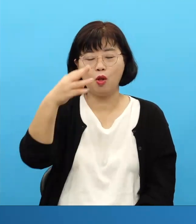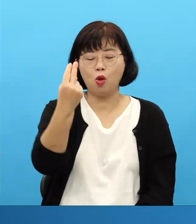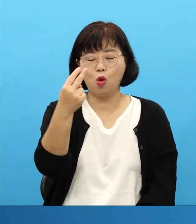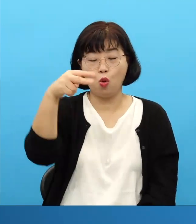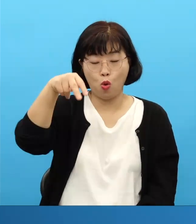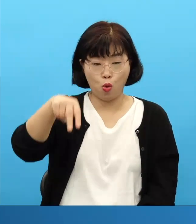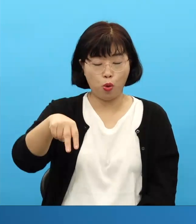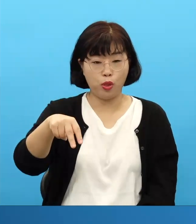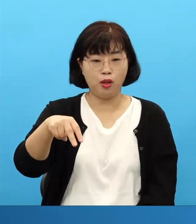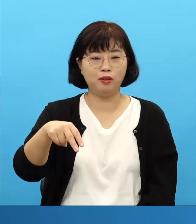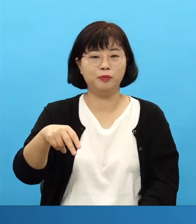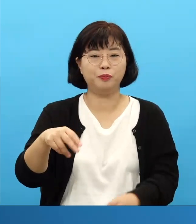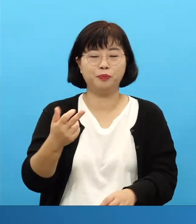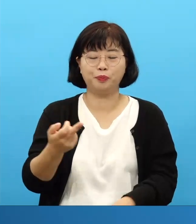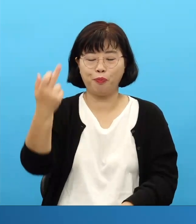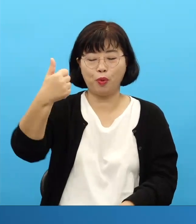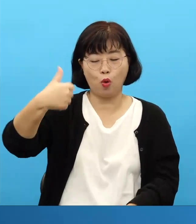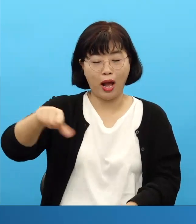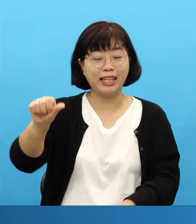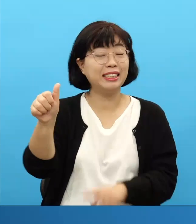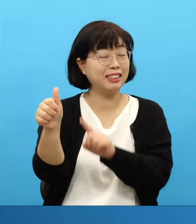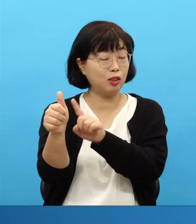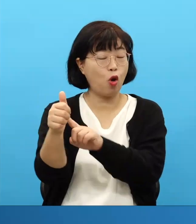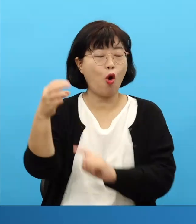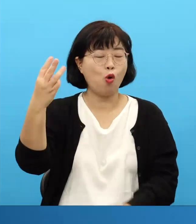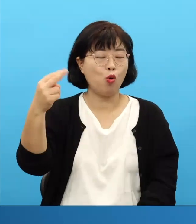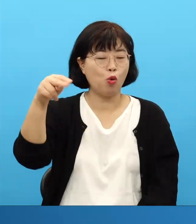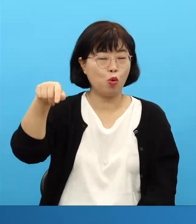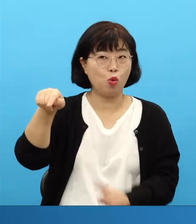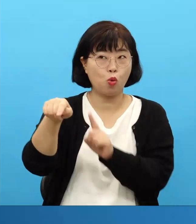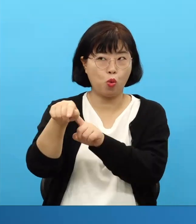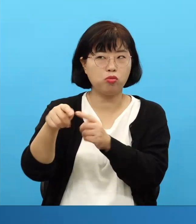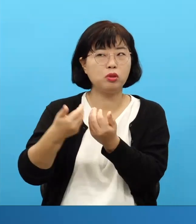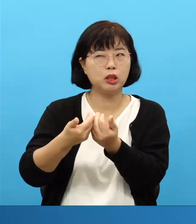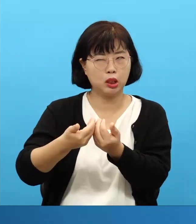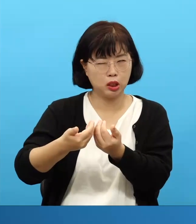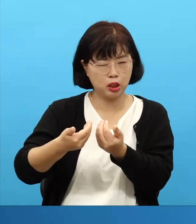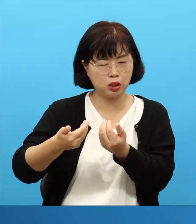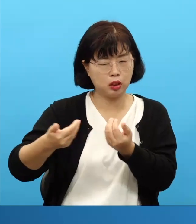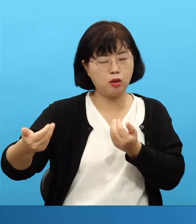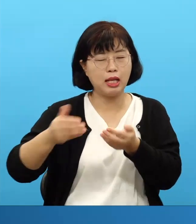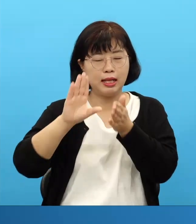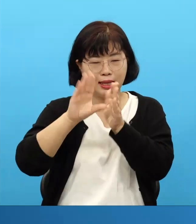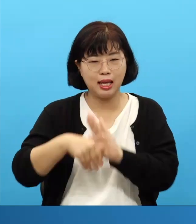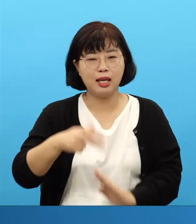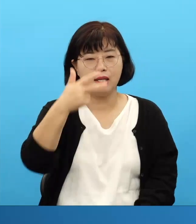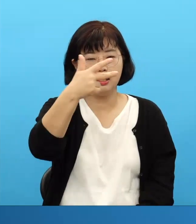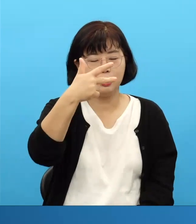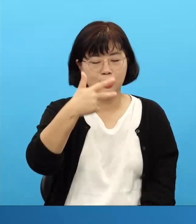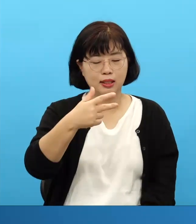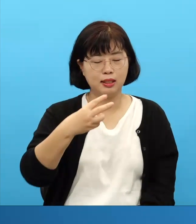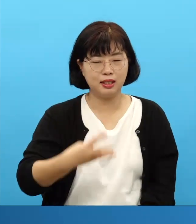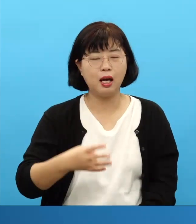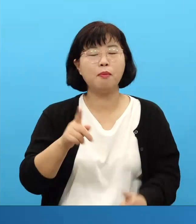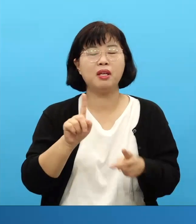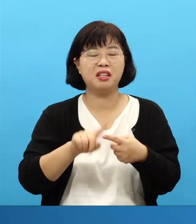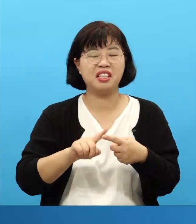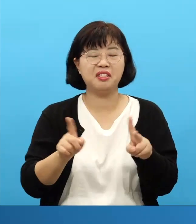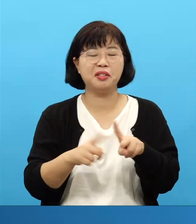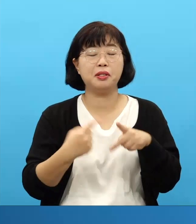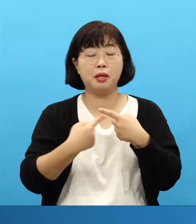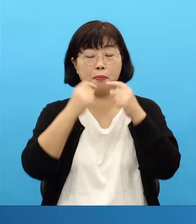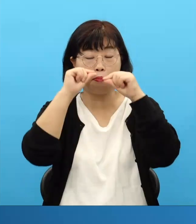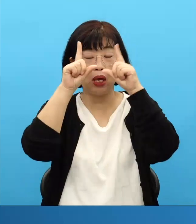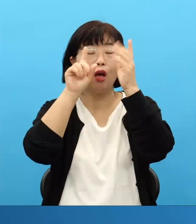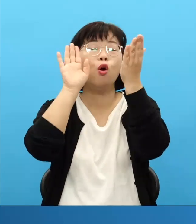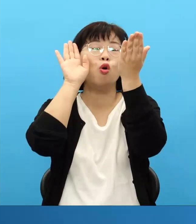나에게 주신 절대적인 망대인데 이걸 붙잡는 순간부터요, 네가 동서남북으로 다녀보라. Oh, this is the absolute borders that God has given to me. And from the